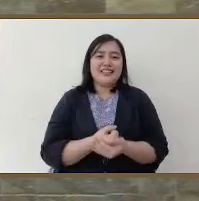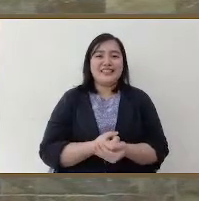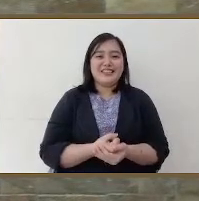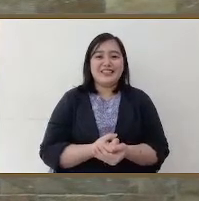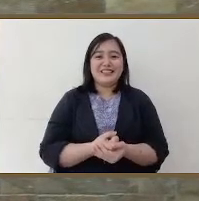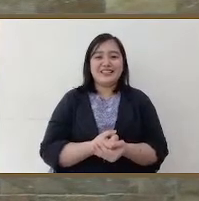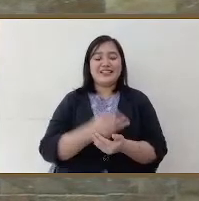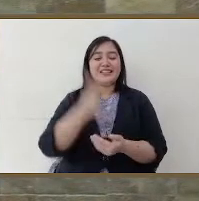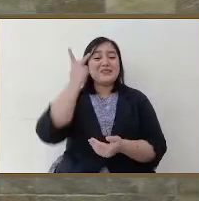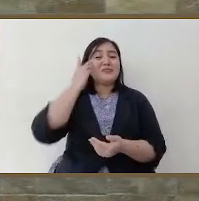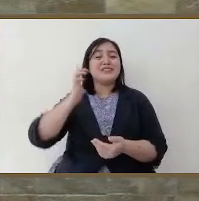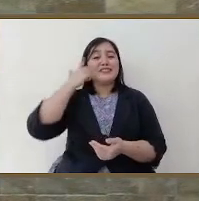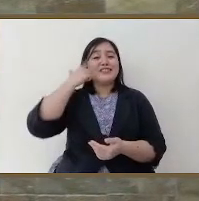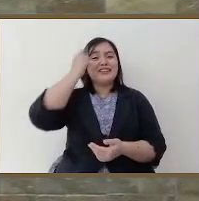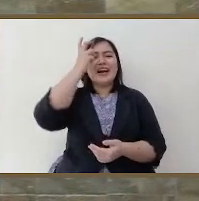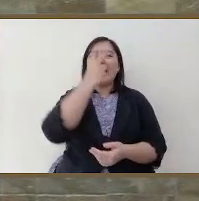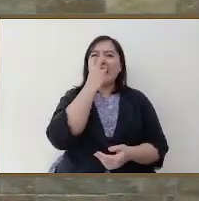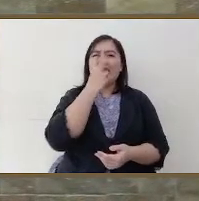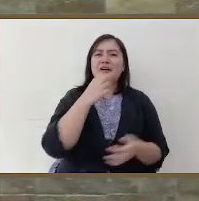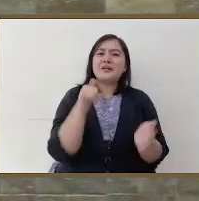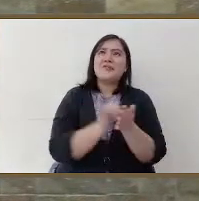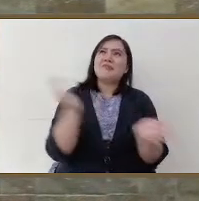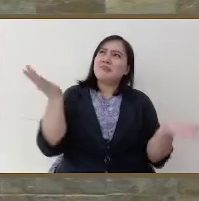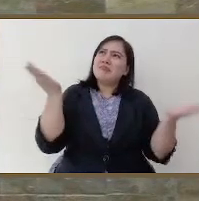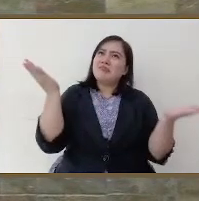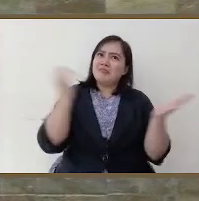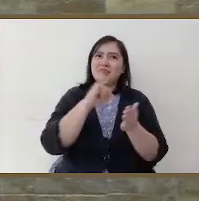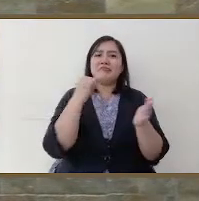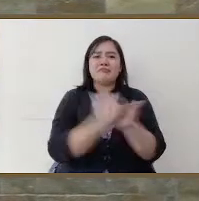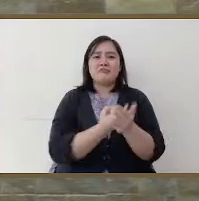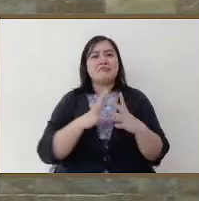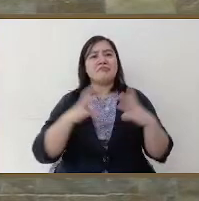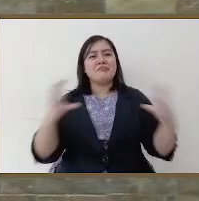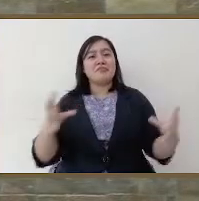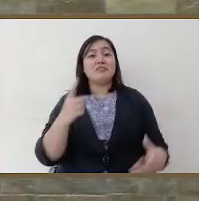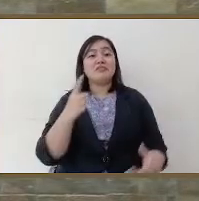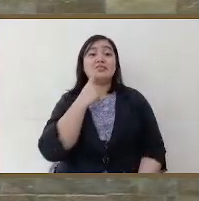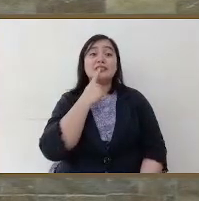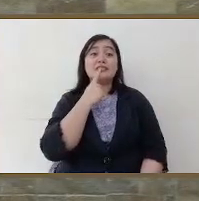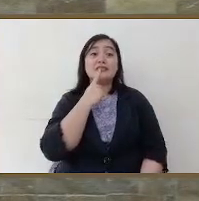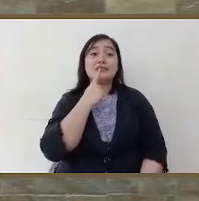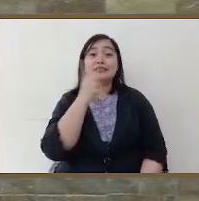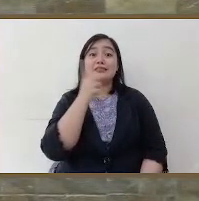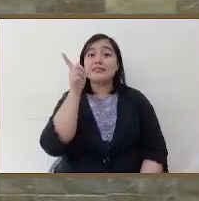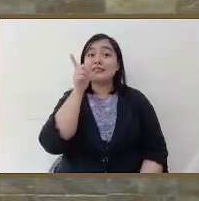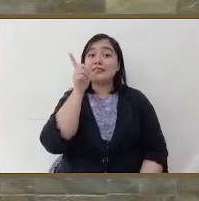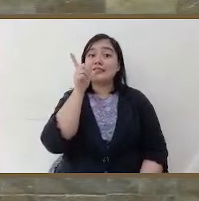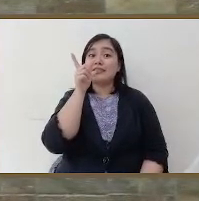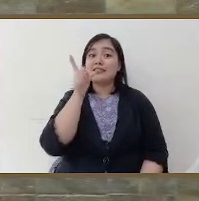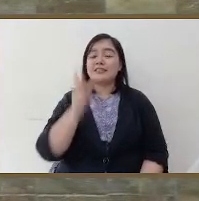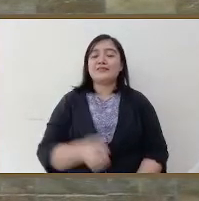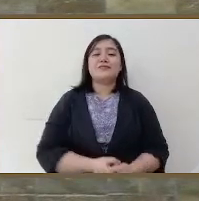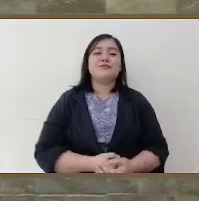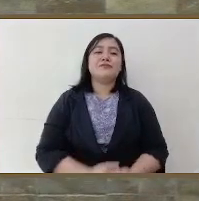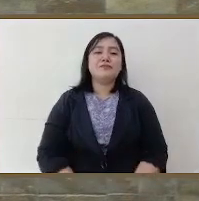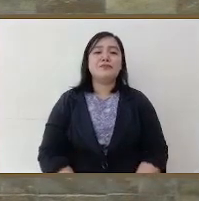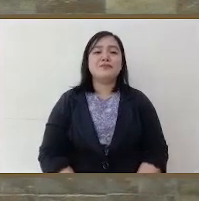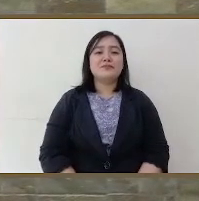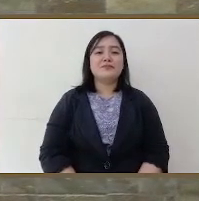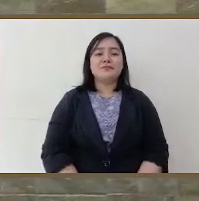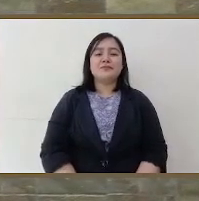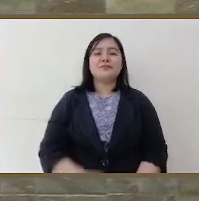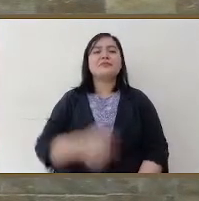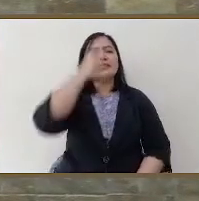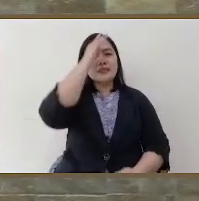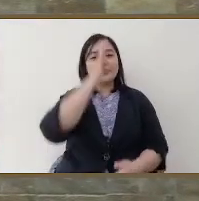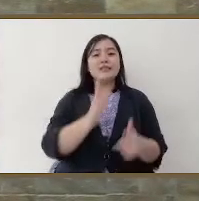But, I'm trying to tell you, mga kapatid, na napakabuti ng Diyos. At lahat ng ginagawa ng Diyos, sabihin natin katiting,